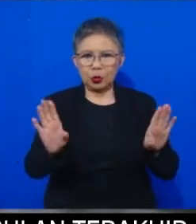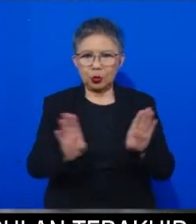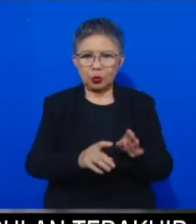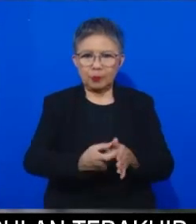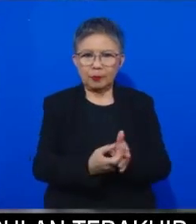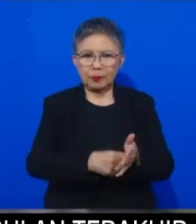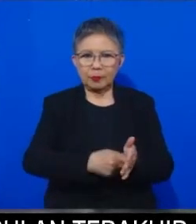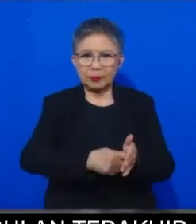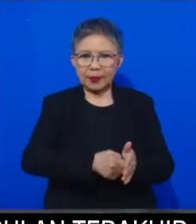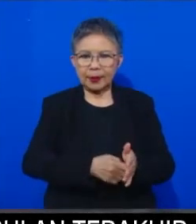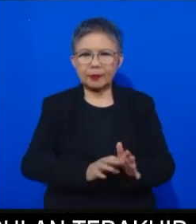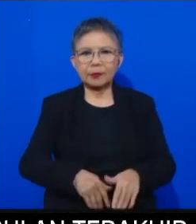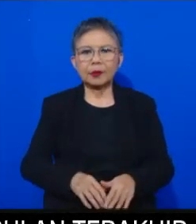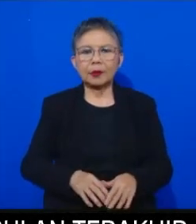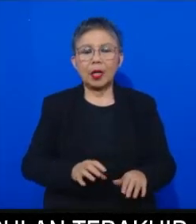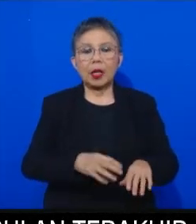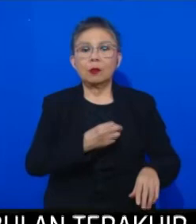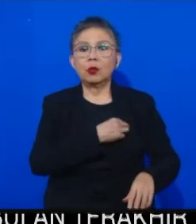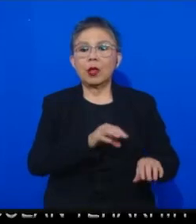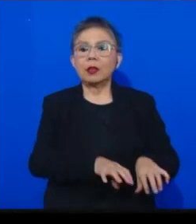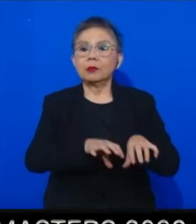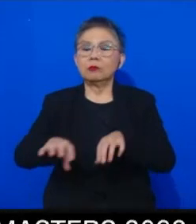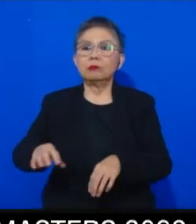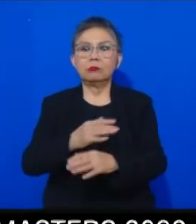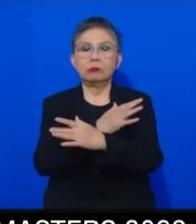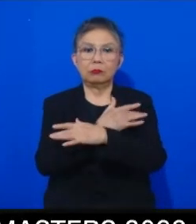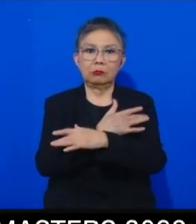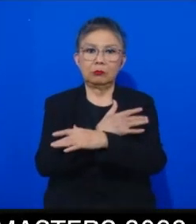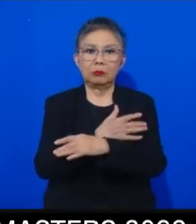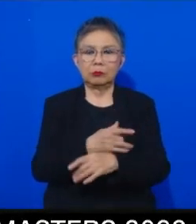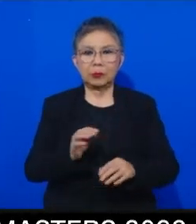Bupati Meranti rencananya langsung dibawa KPK ke Pekanbaru dengan menggunakan